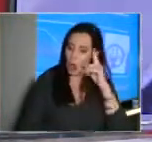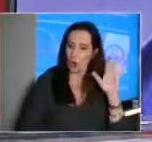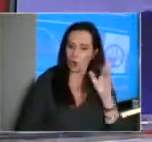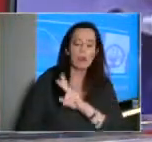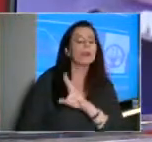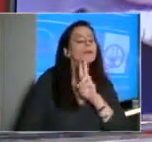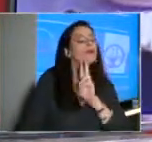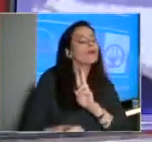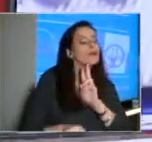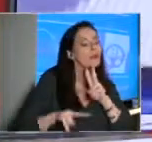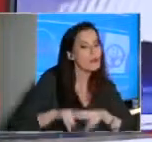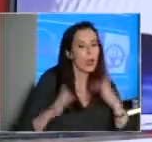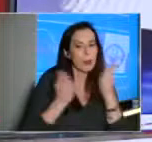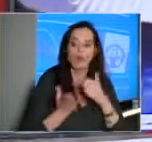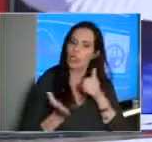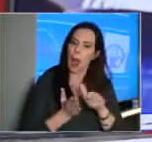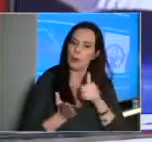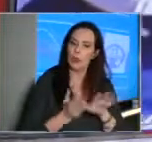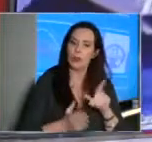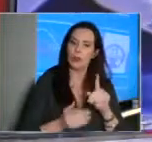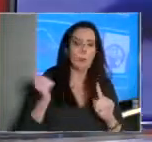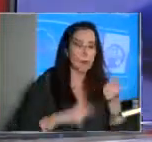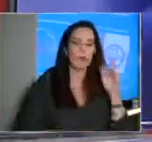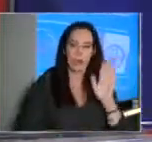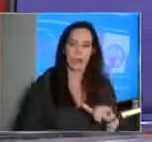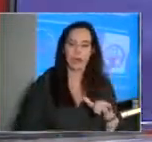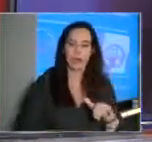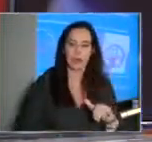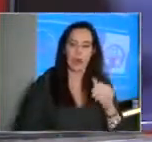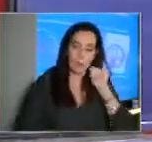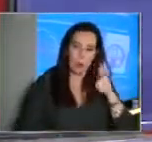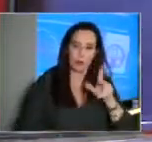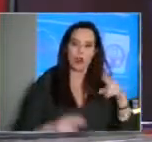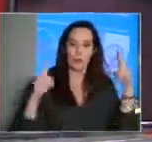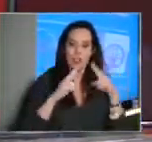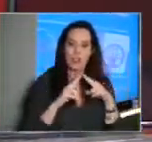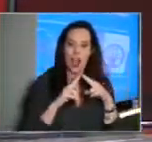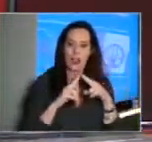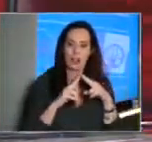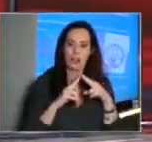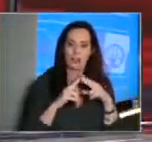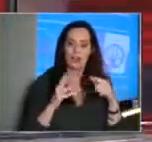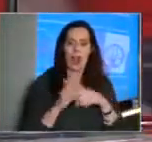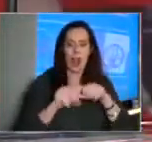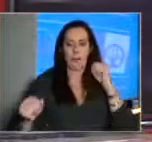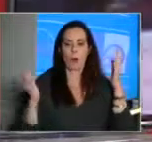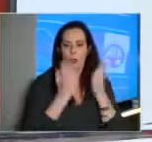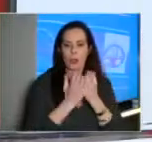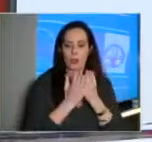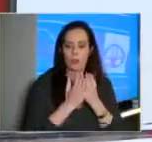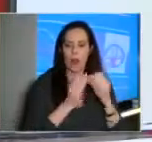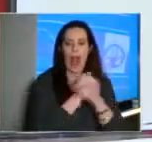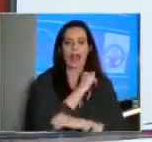היא תישאר בבאר שבע, תמשיך. ובמקרה גם מחרתיים יש לי פגישה נוספת על הפועל באר שבע, על